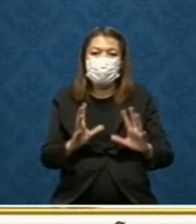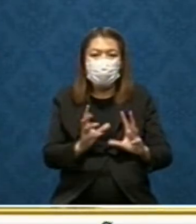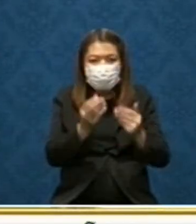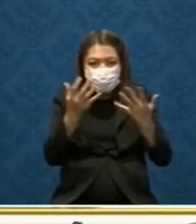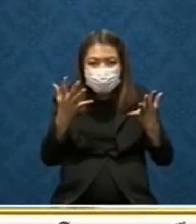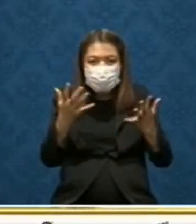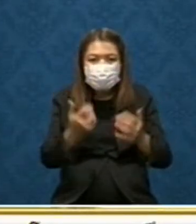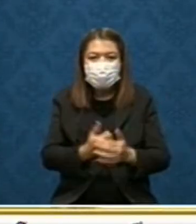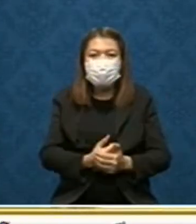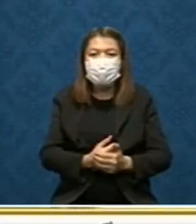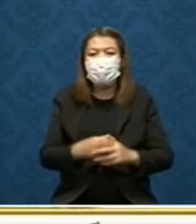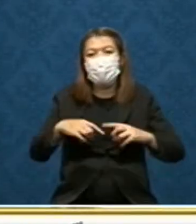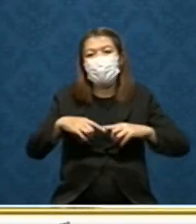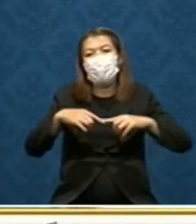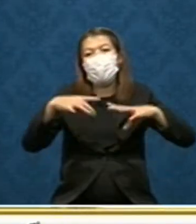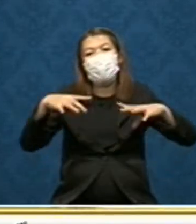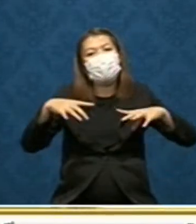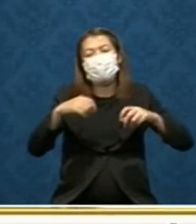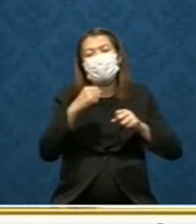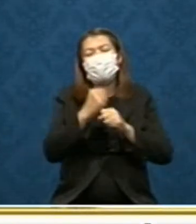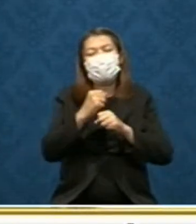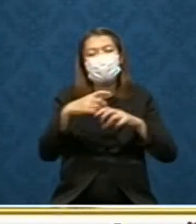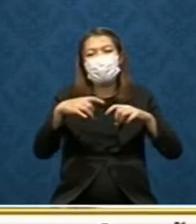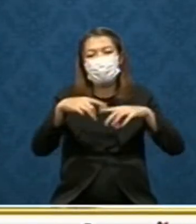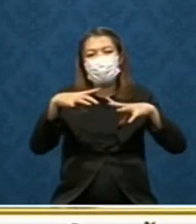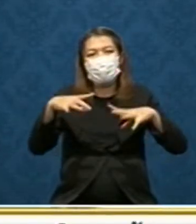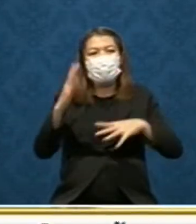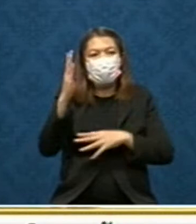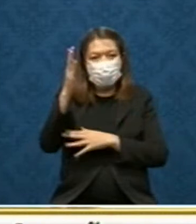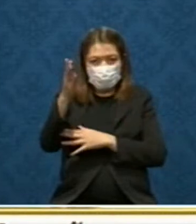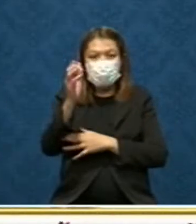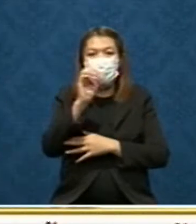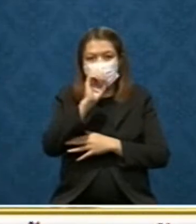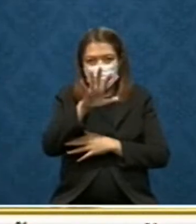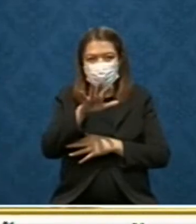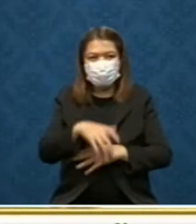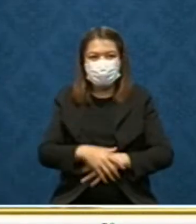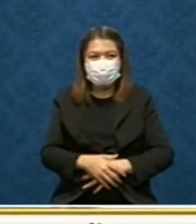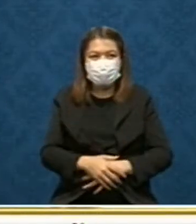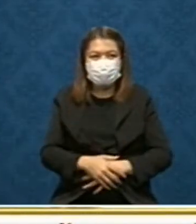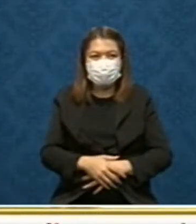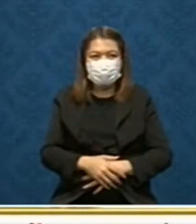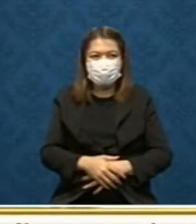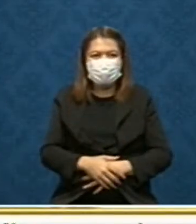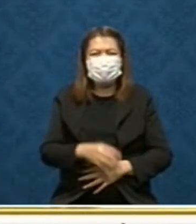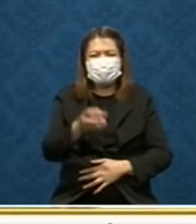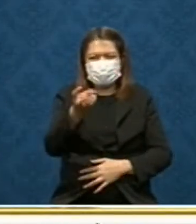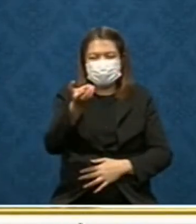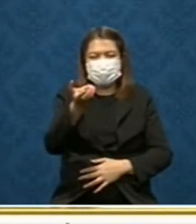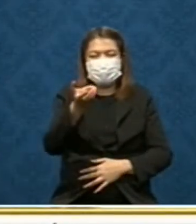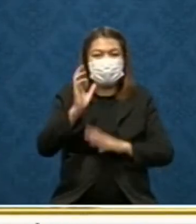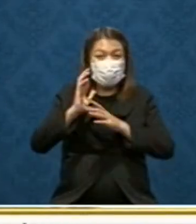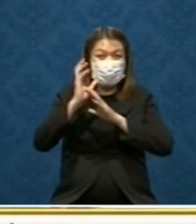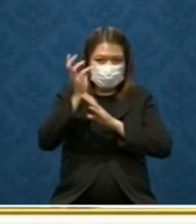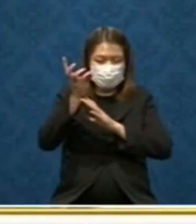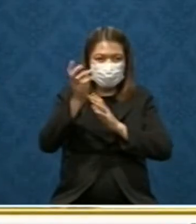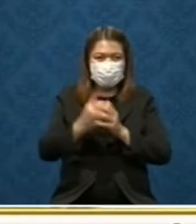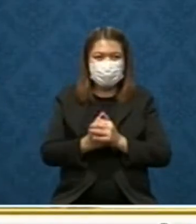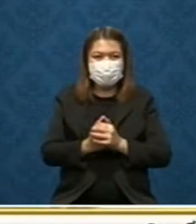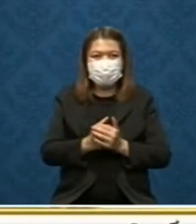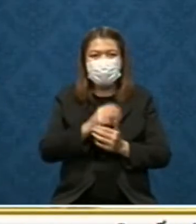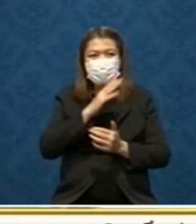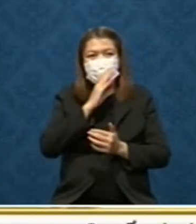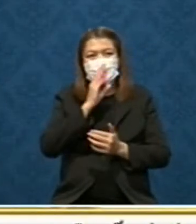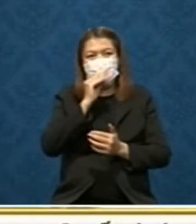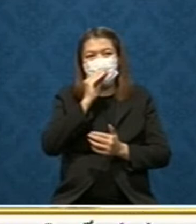ทานทำตรกัข้ำกับอะไรอกเดยวธนภศันครัผมวุกนิดนึง ว่าถา